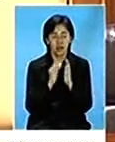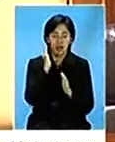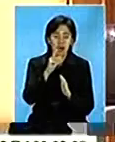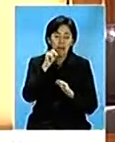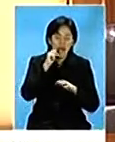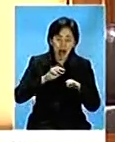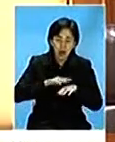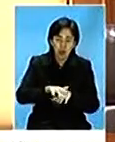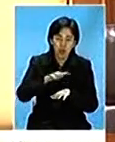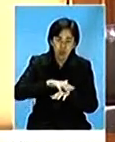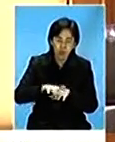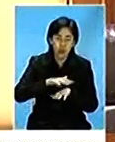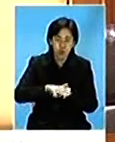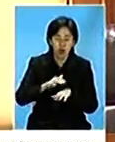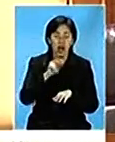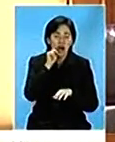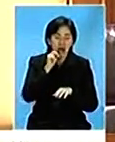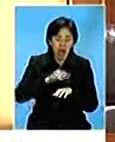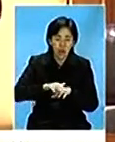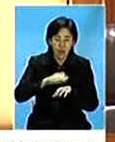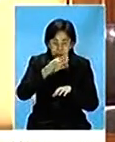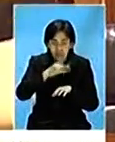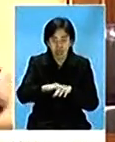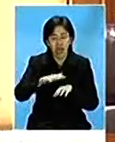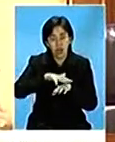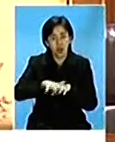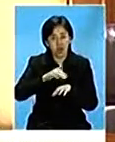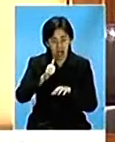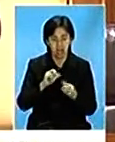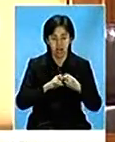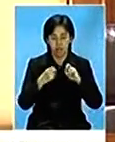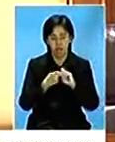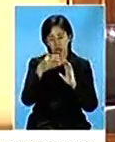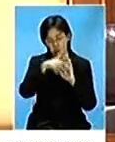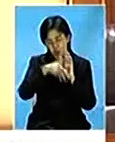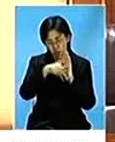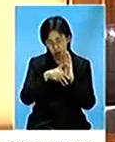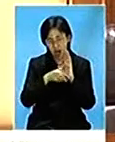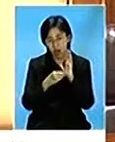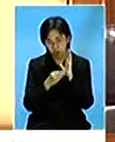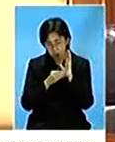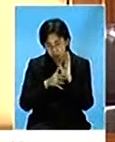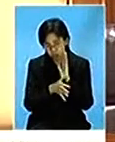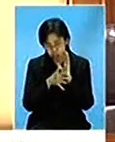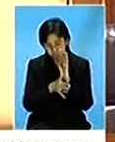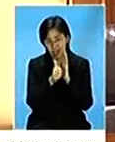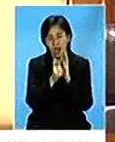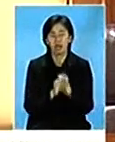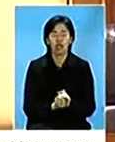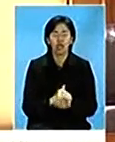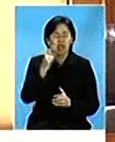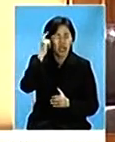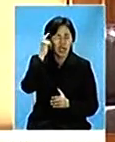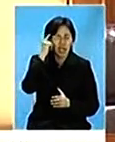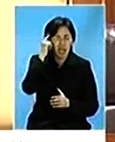บายน้ำท้ายน้ำเนี่ยนะครับเพื่อระบายน้ำซึ่งกระทบทั้งประเทศเนี่ยให้เกิดประโยชน์สูงสุดนะครับขออย่างเดียวนะฮะก็อยากได้รับ